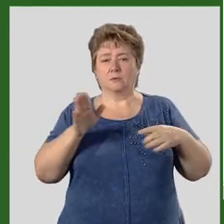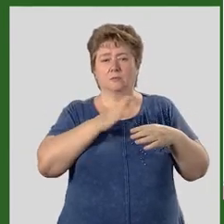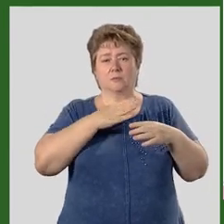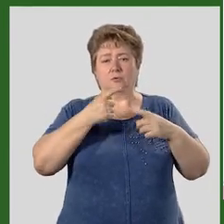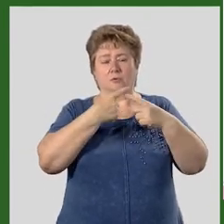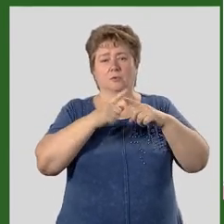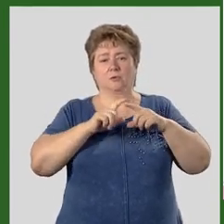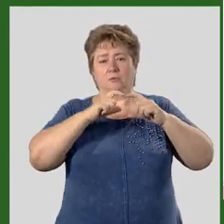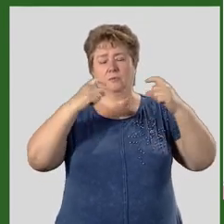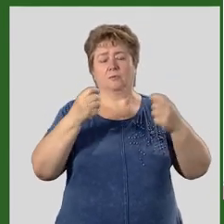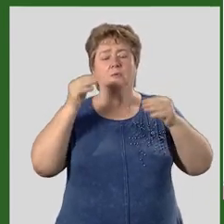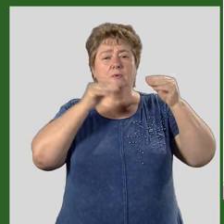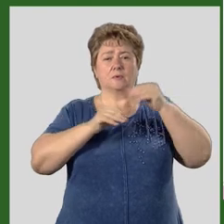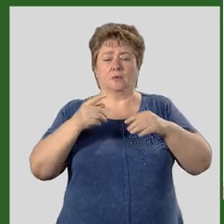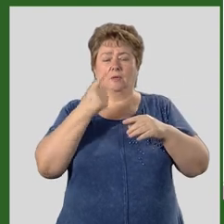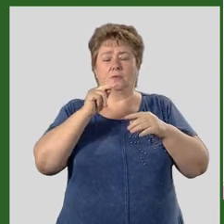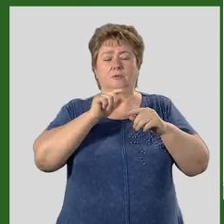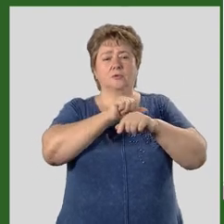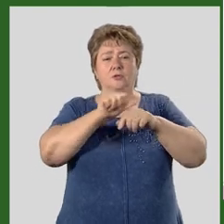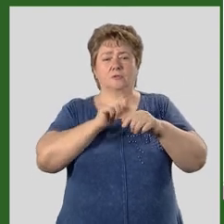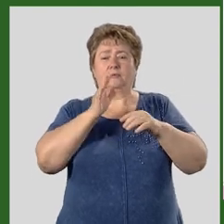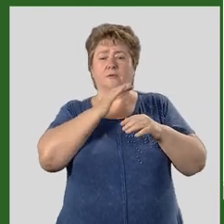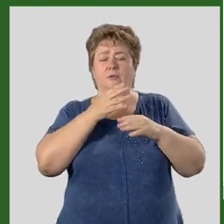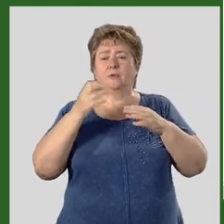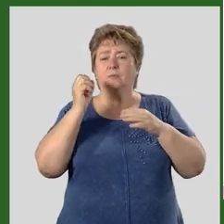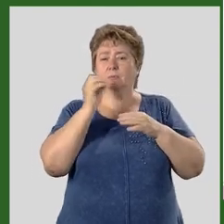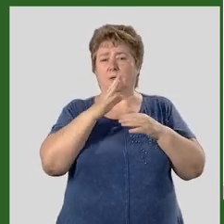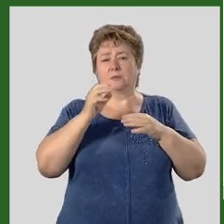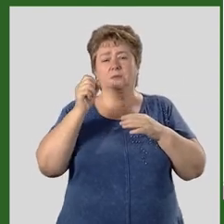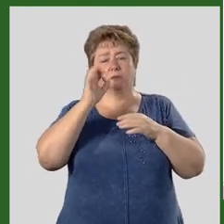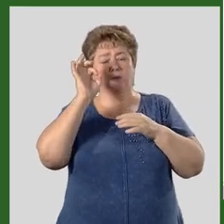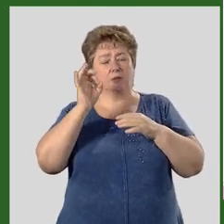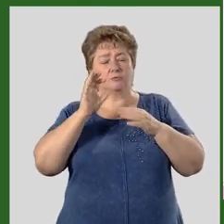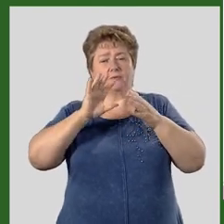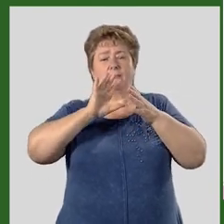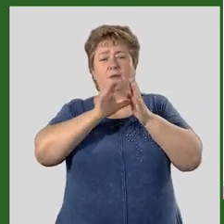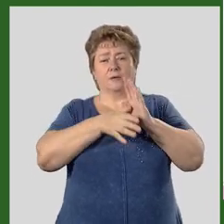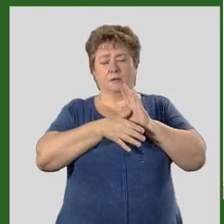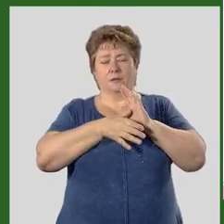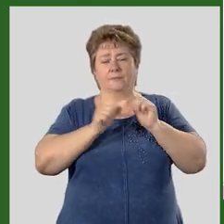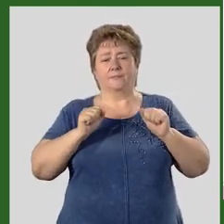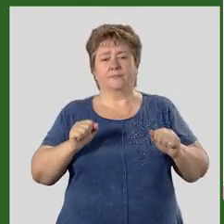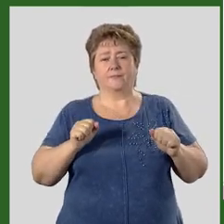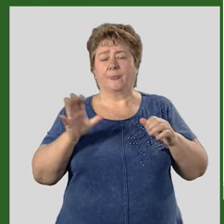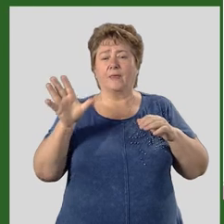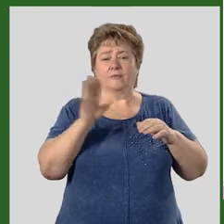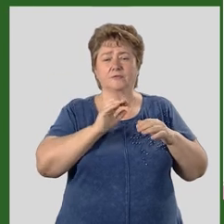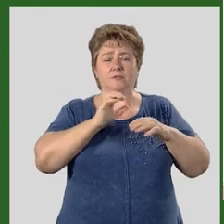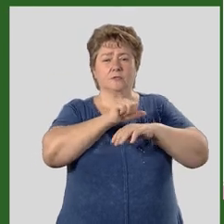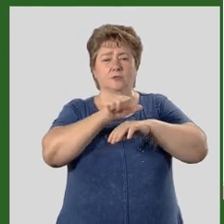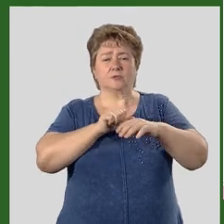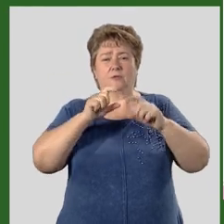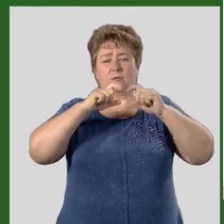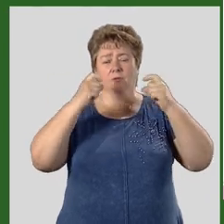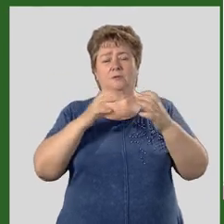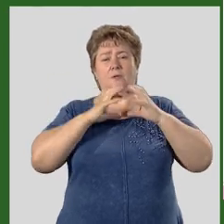этими поясами составила 1 час времени или 15 градусов долготы. Все часовые